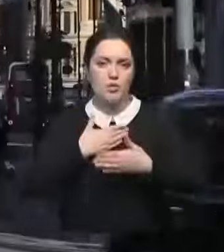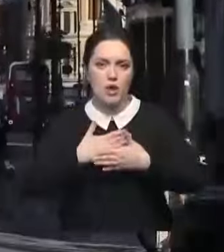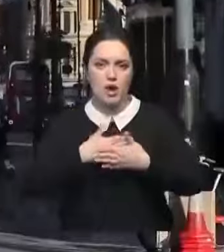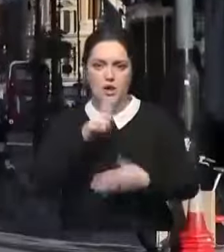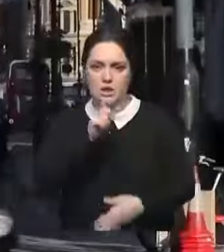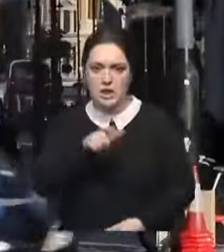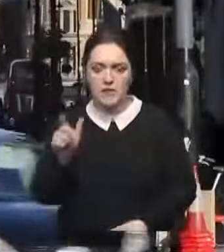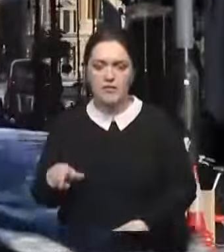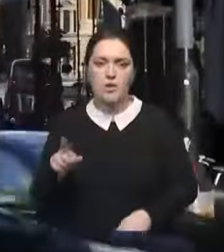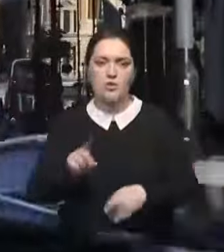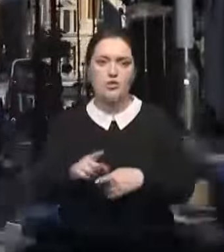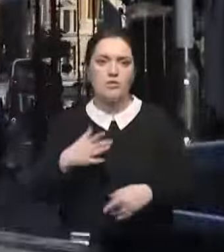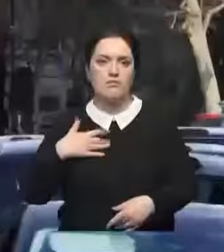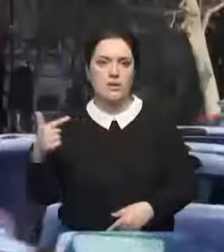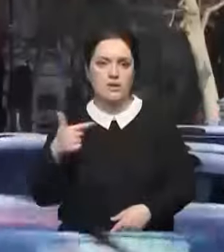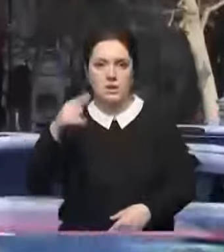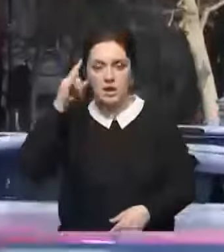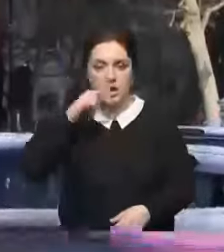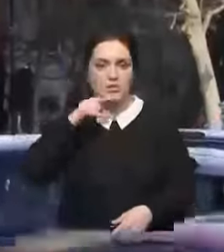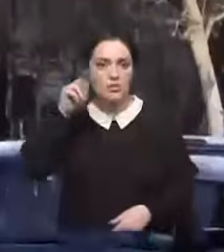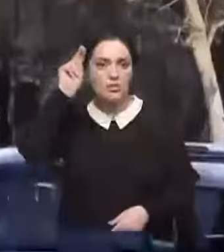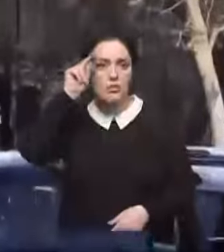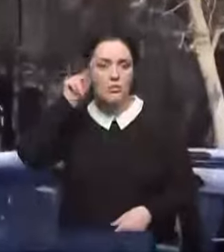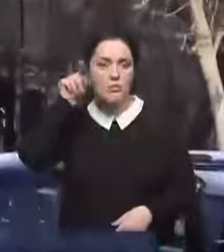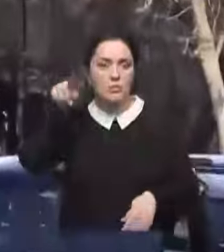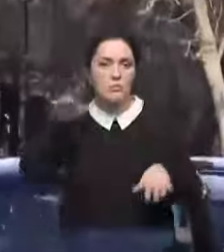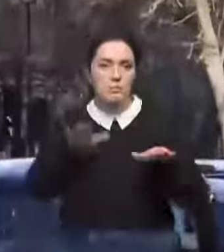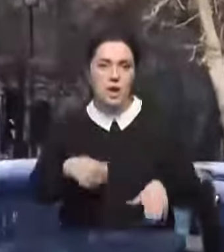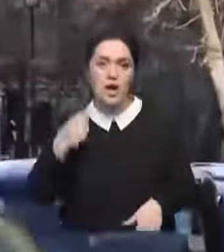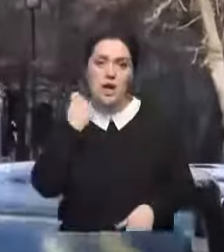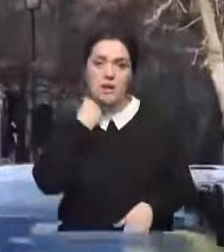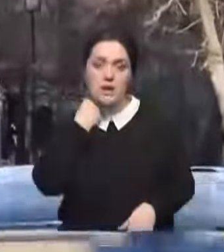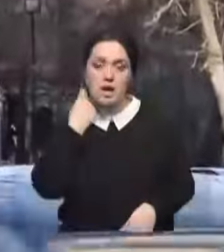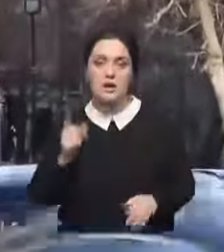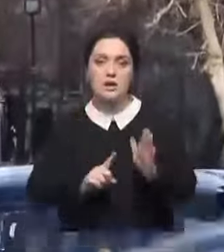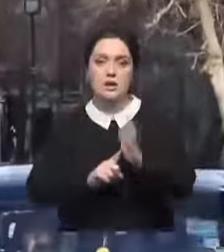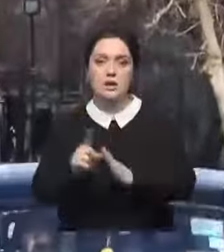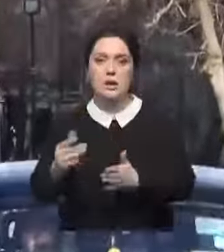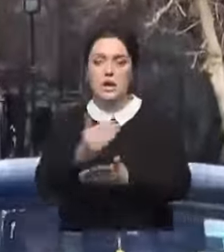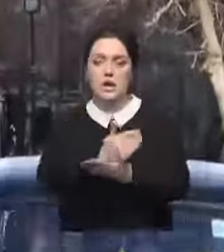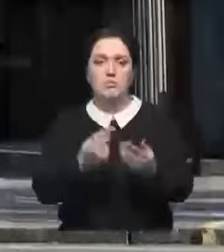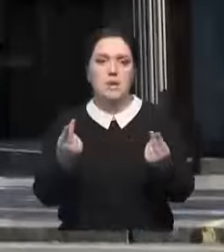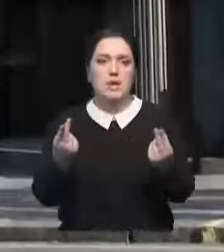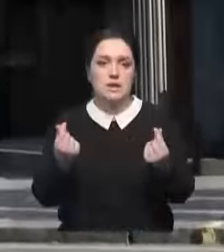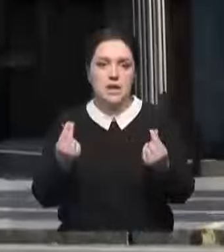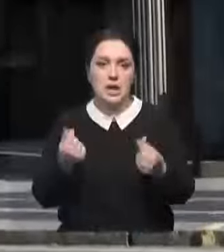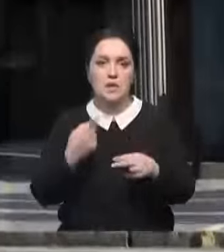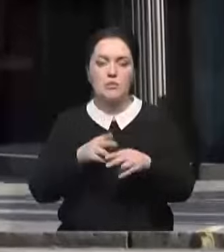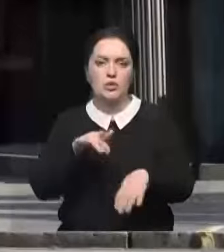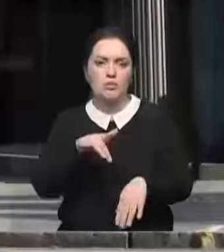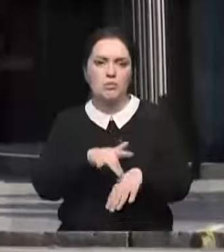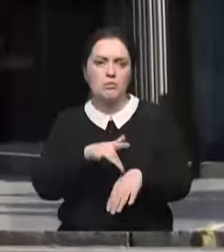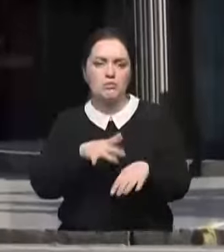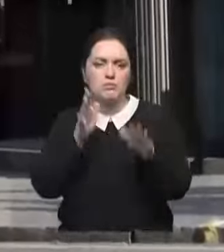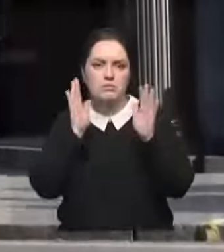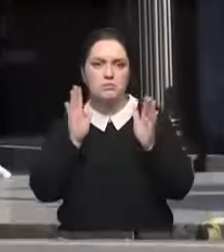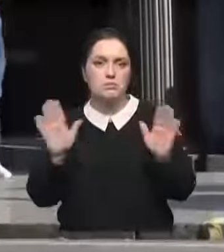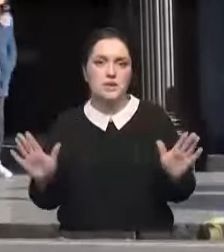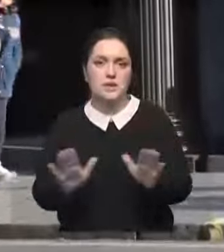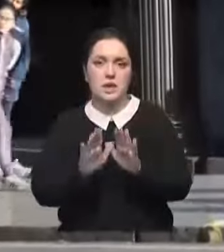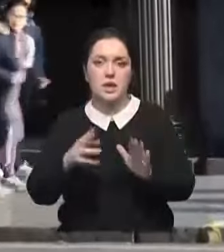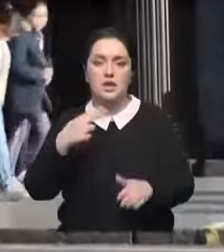местные активисты и наши соотечественники, которые учатся и работают в королевстве. Они также начали сбор финансовых средств.